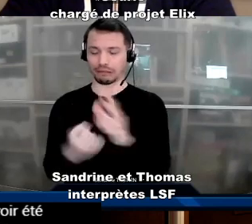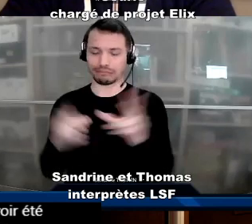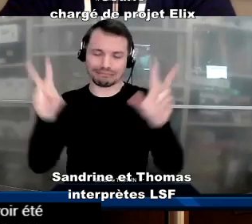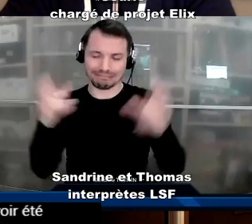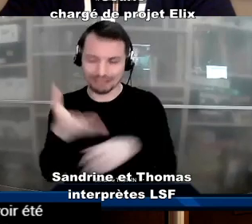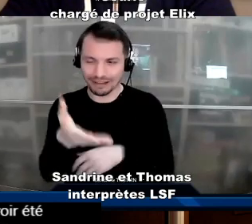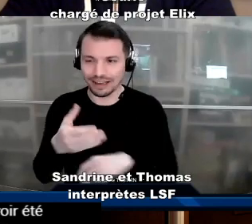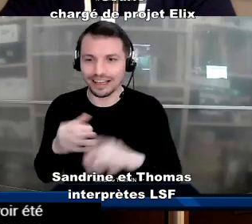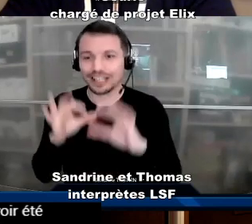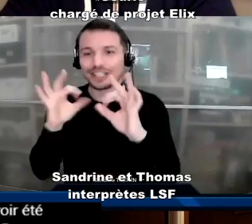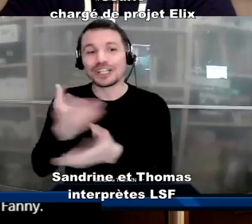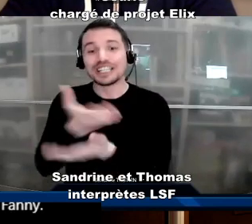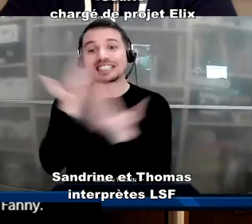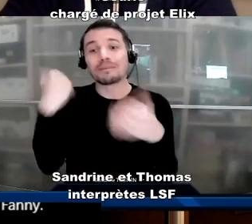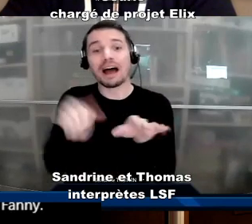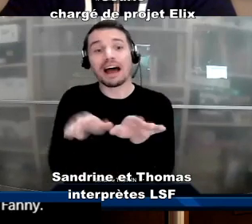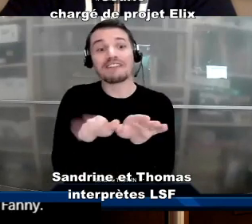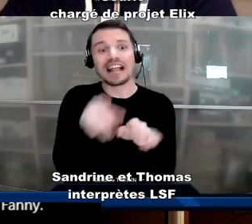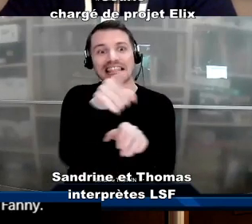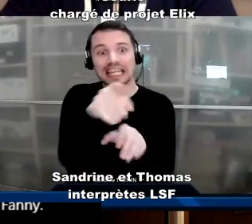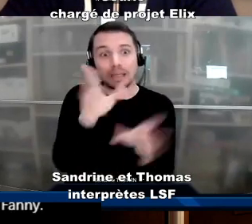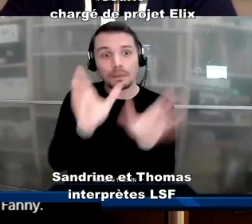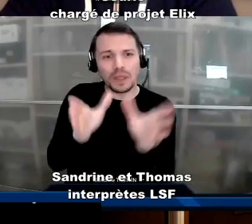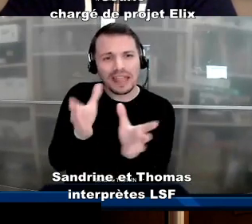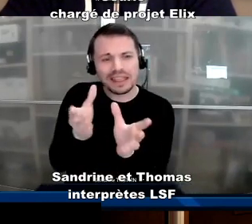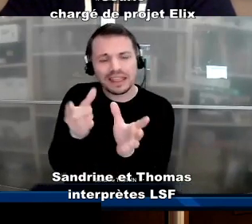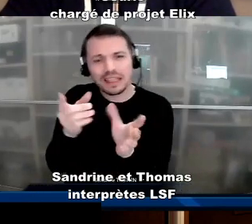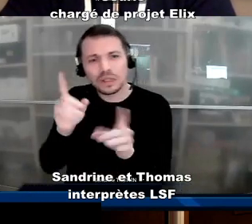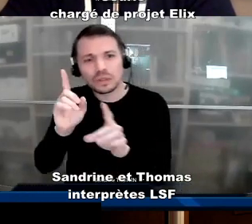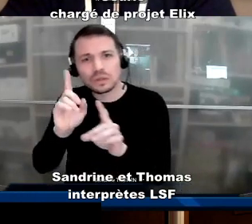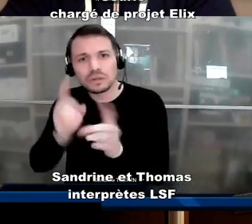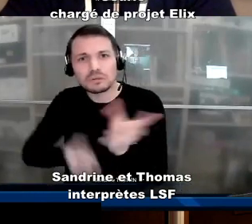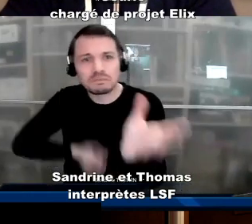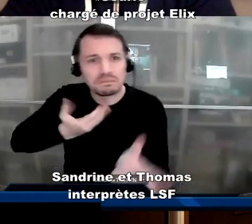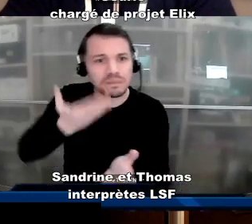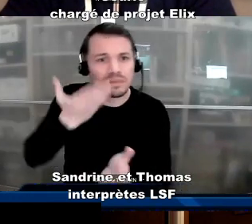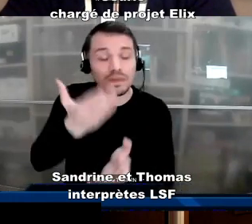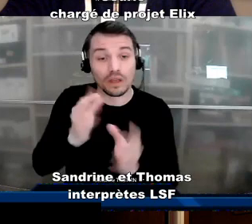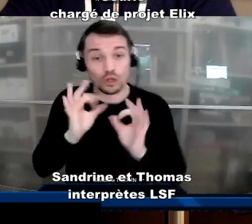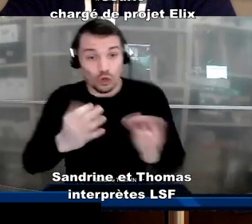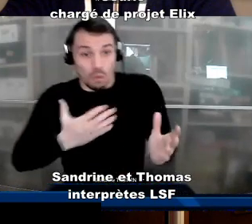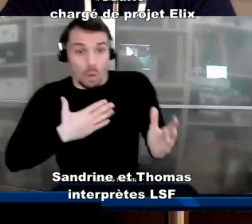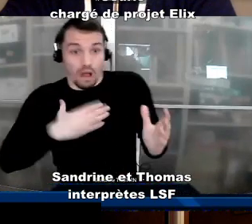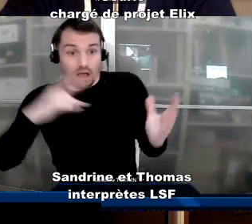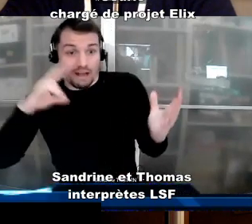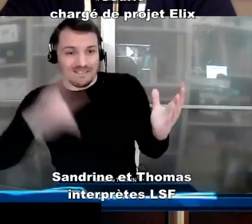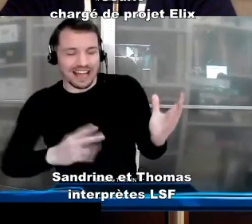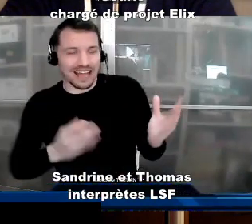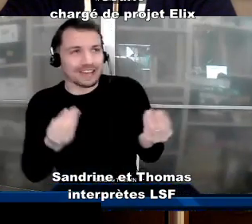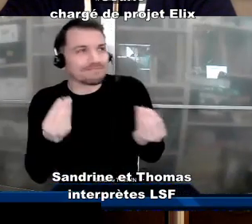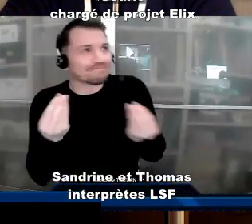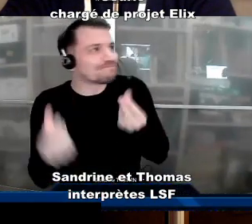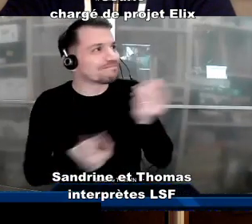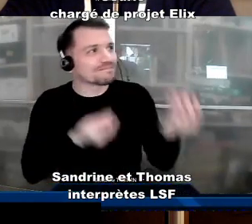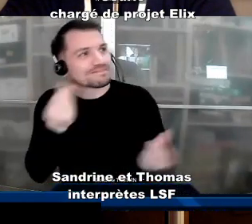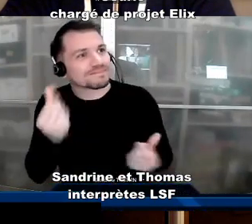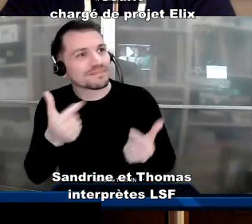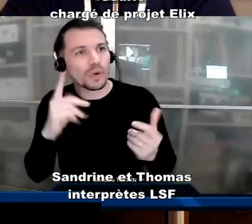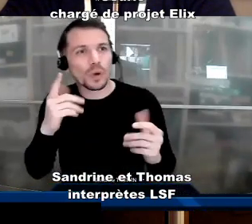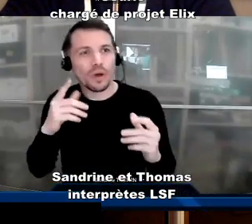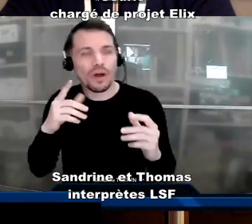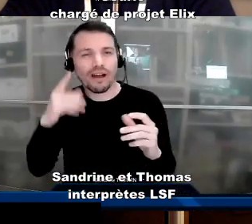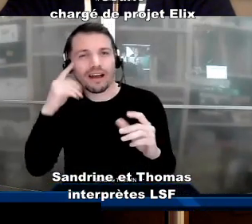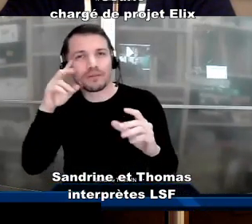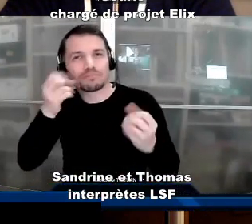Je sais pas si Fanny, toi, tu voulais compléter peut-être par rapport à ce que j'ai dit, parce que moi, c'est vrai. En fait, je représente plutôt la partie tech en